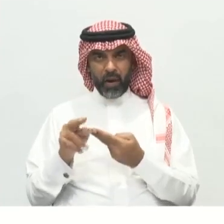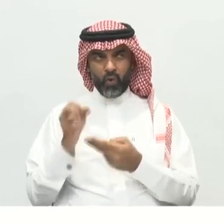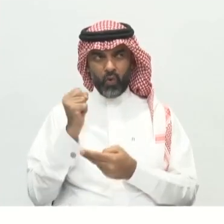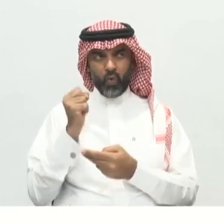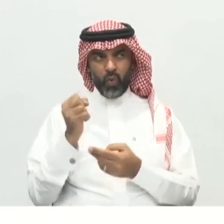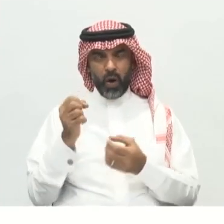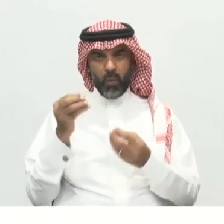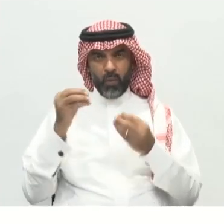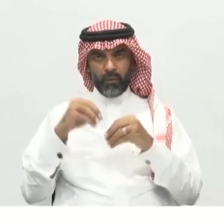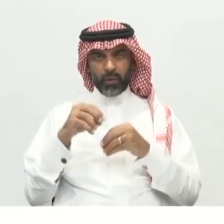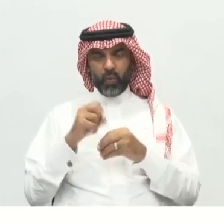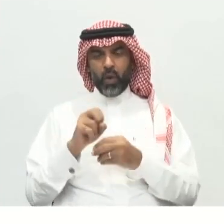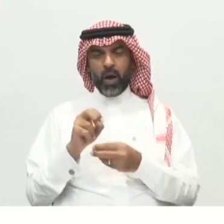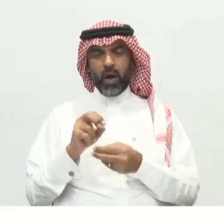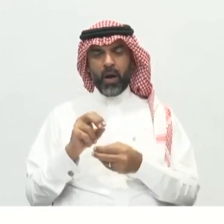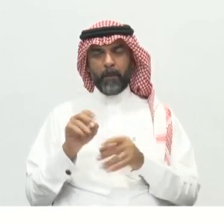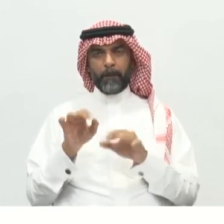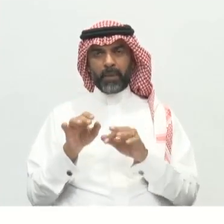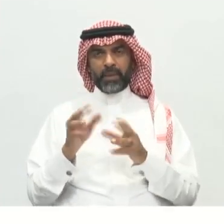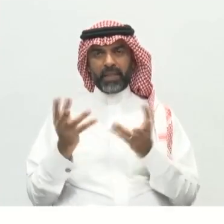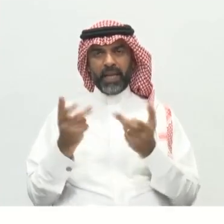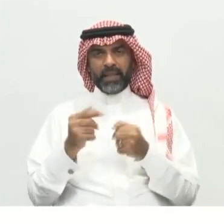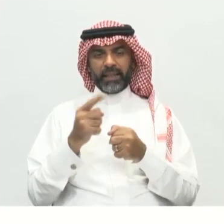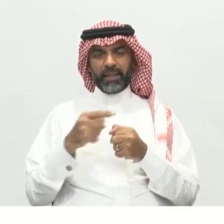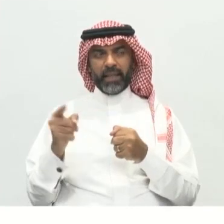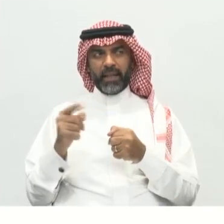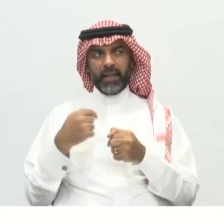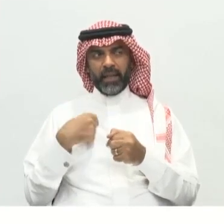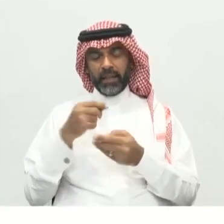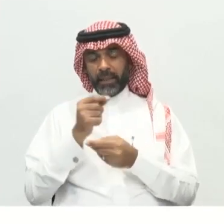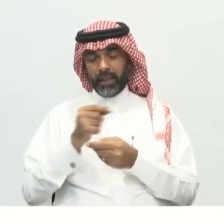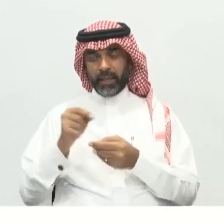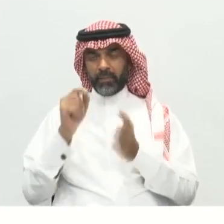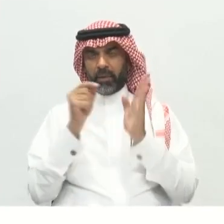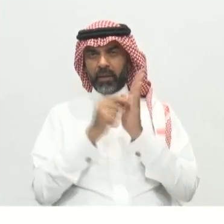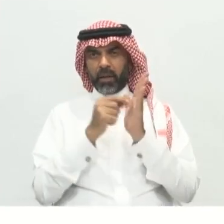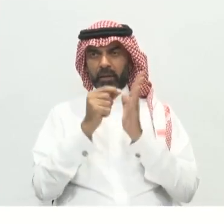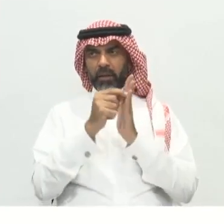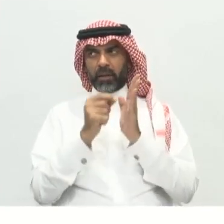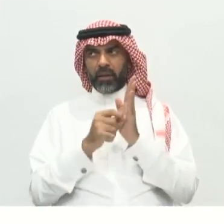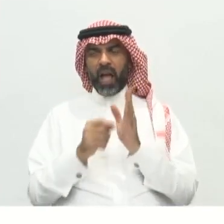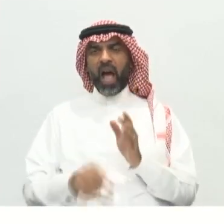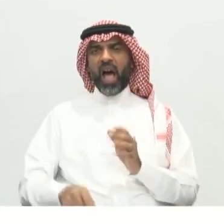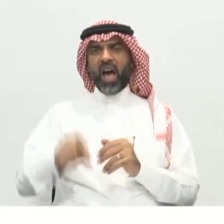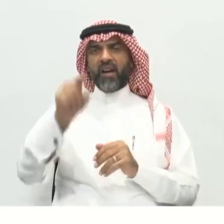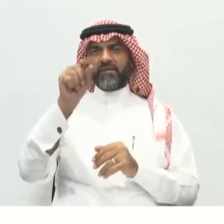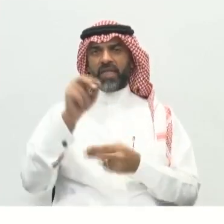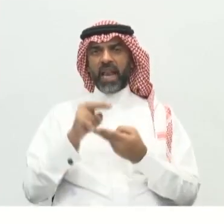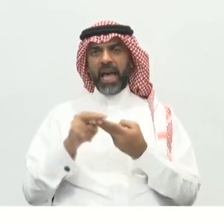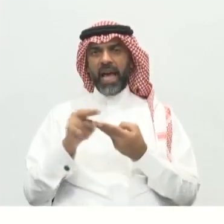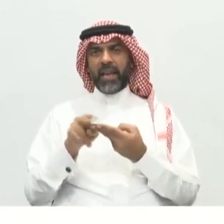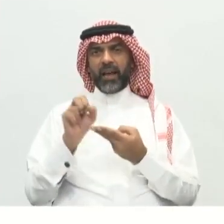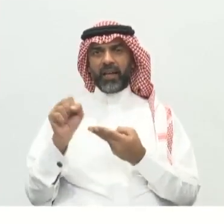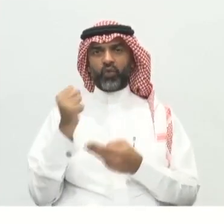وخوارزم حل برمجه الاعداد الصحيحه سنقوم هنا برسم النقاط لافضل حل انتجته خوارزميه حل القوى